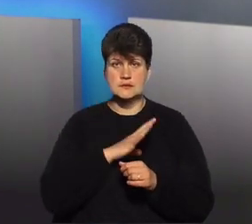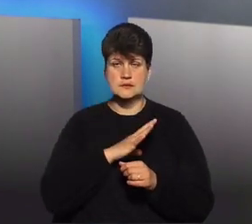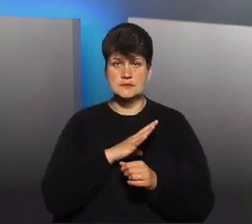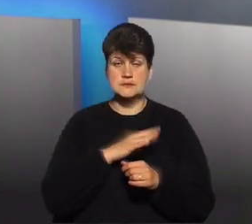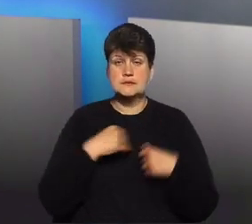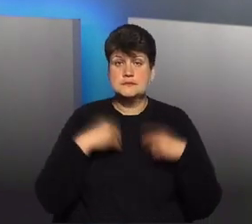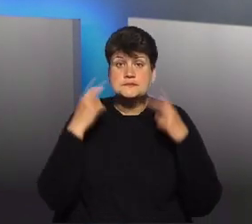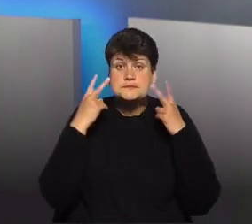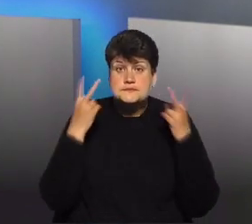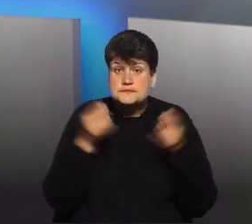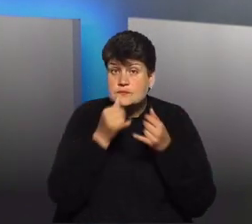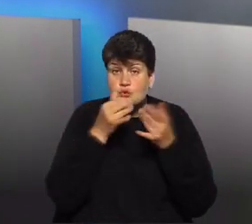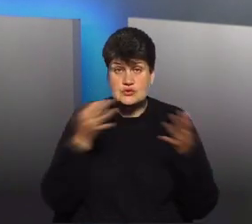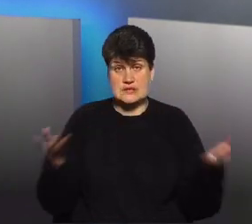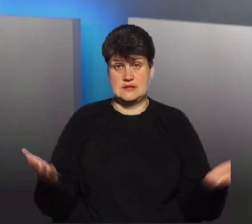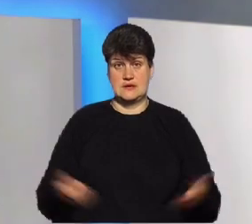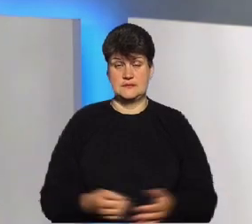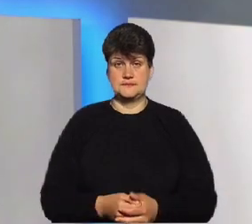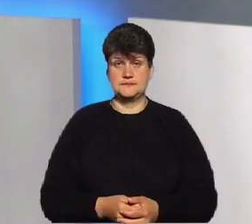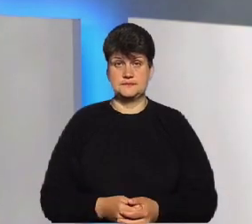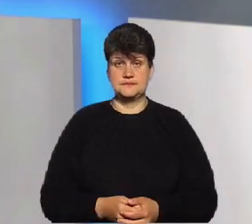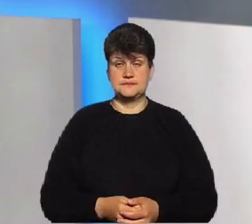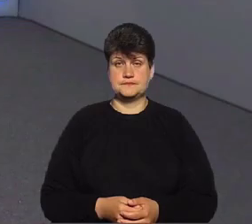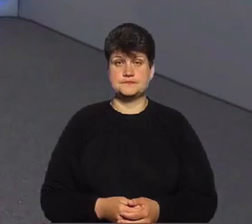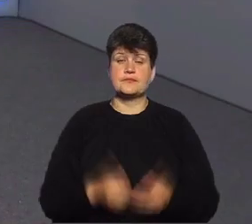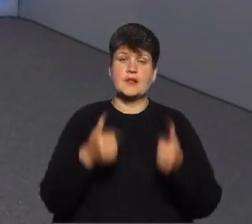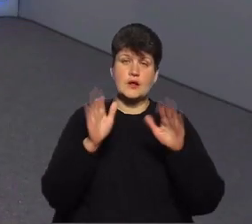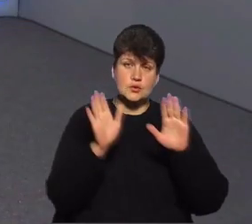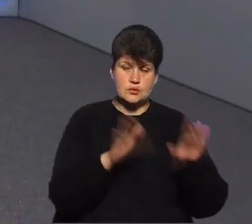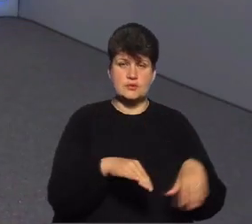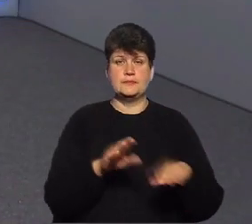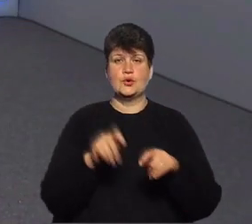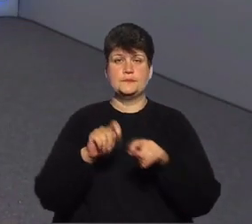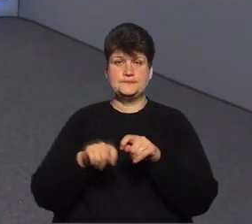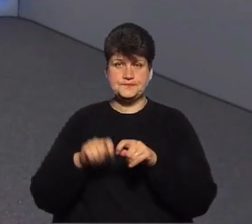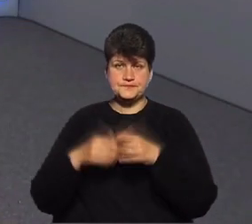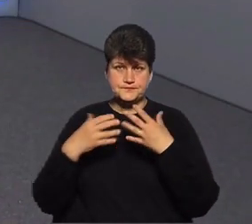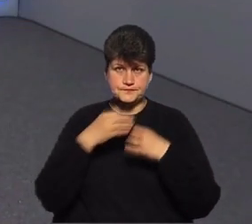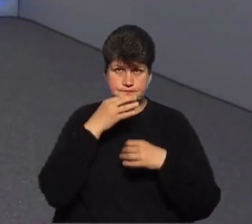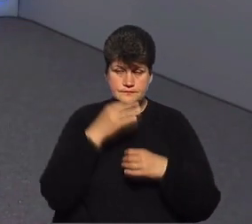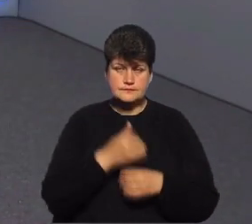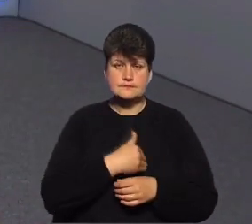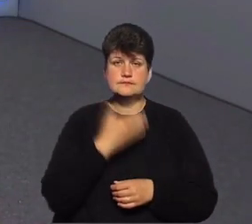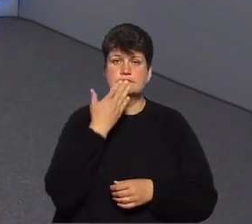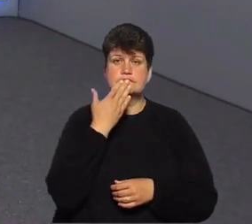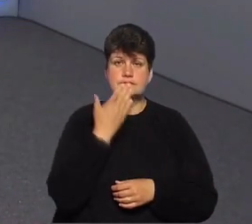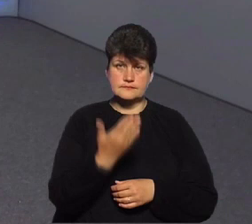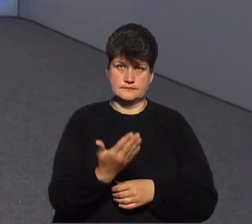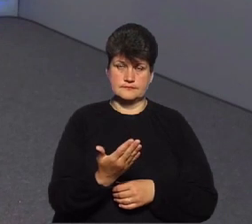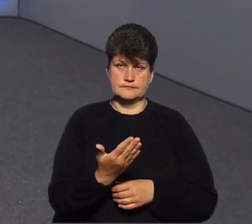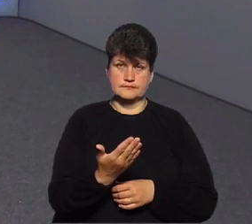нічого сказати з цього. Окей, добре. Так. Про інвентаризацію ви вже почали. Я хотів вас про це запитати. Проблема в тому,